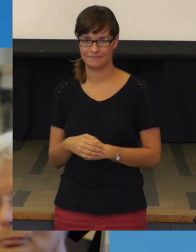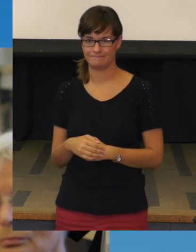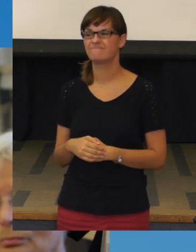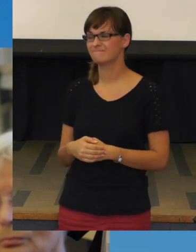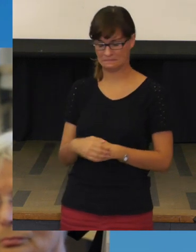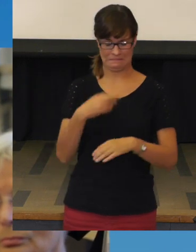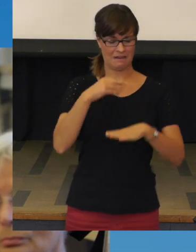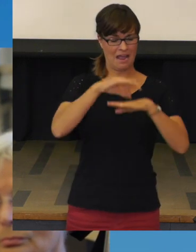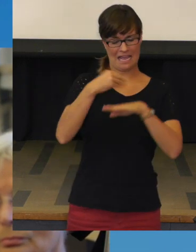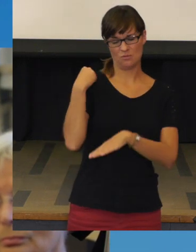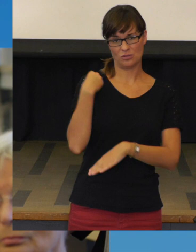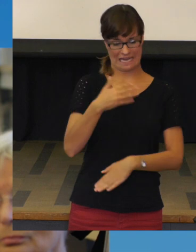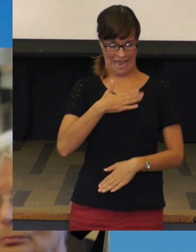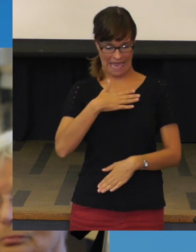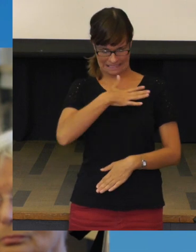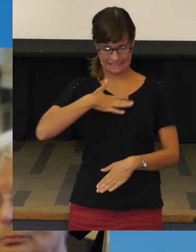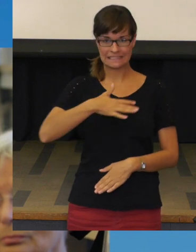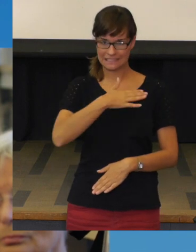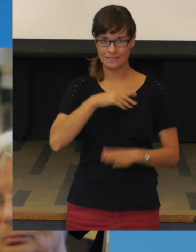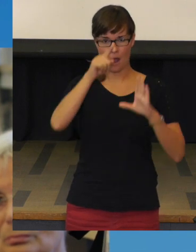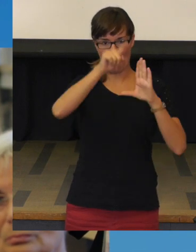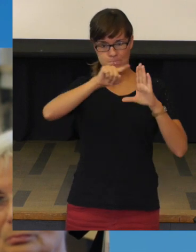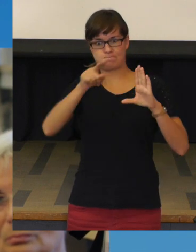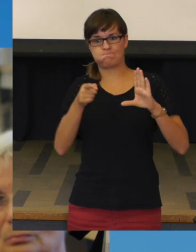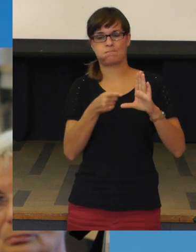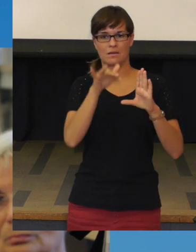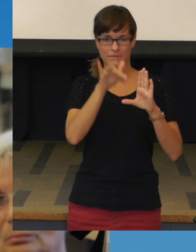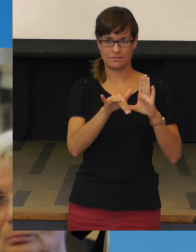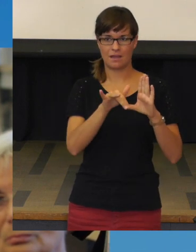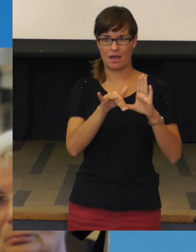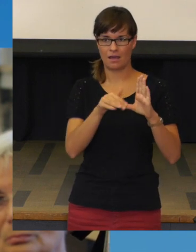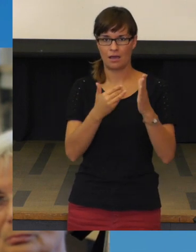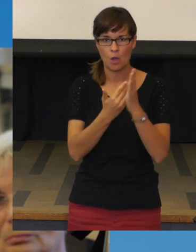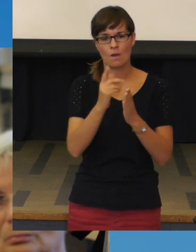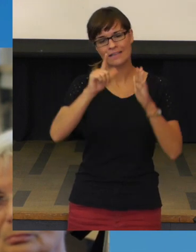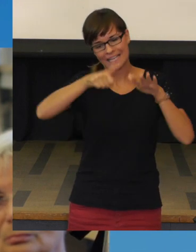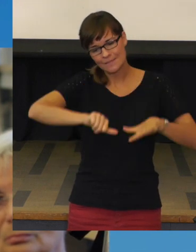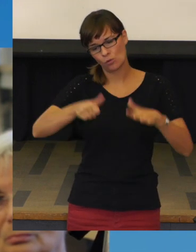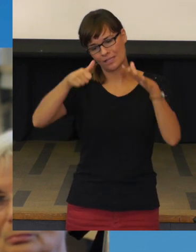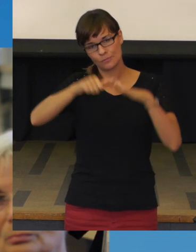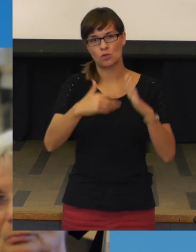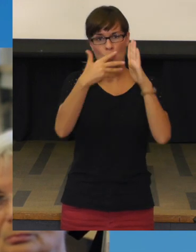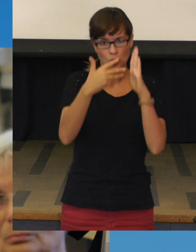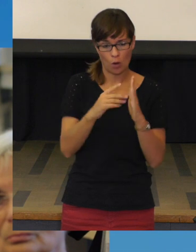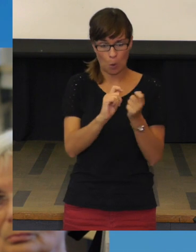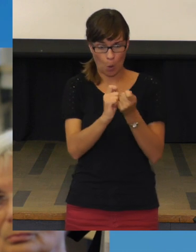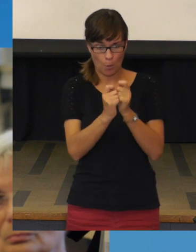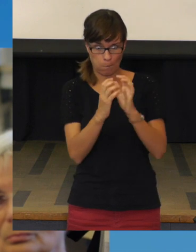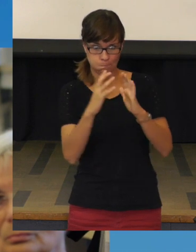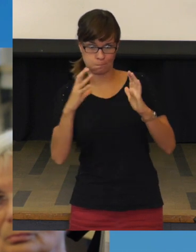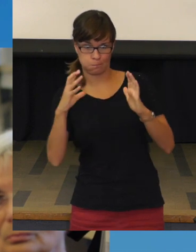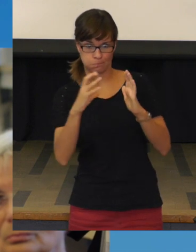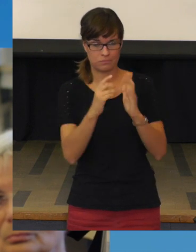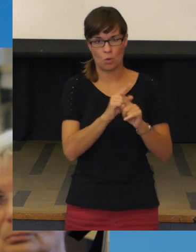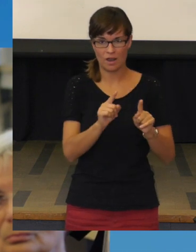Herzen. Und es wird also jedes halbe Jahr beobachtet, ob es sich verändert und so weiter. Und wenn nicht, wird also nichts gemacht.